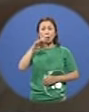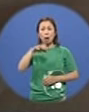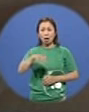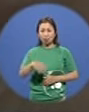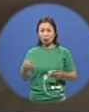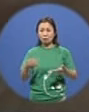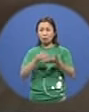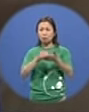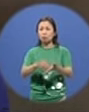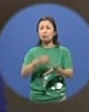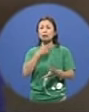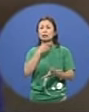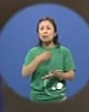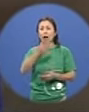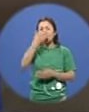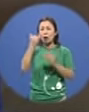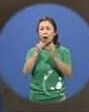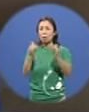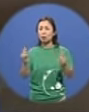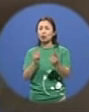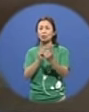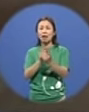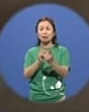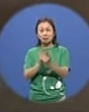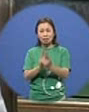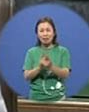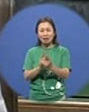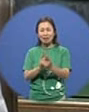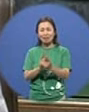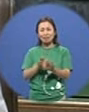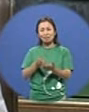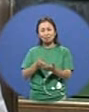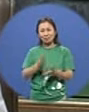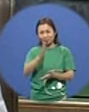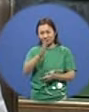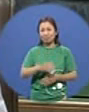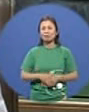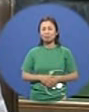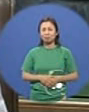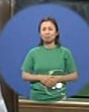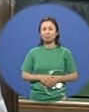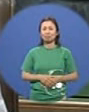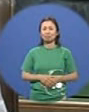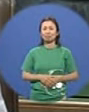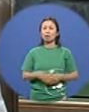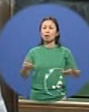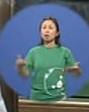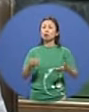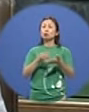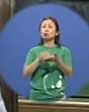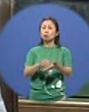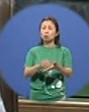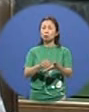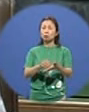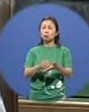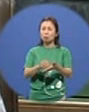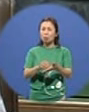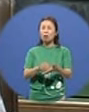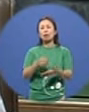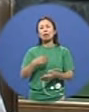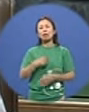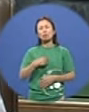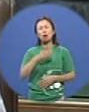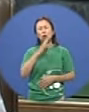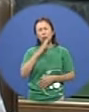希望している若者に知事からはい一言お願いしますあの就職はですねまあの私はあのできることなら